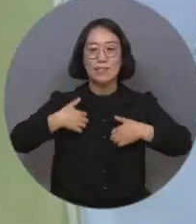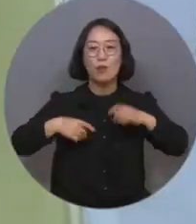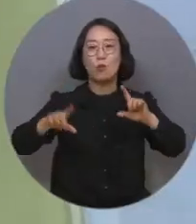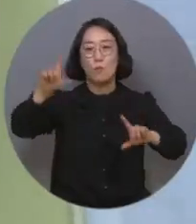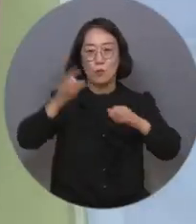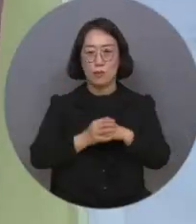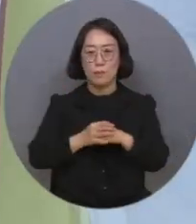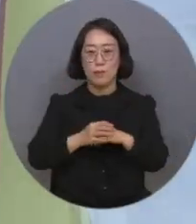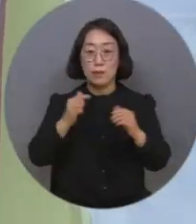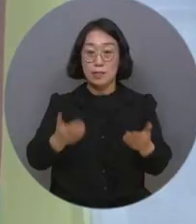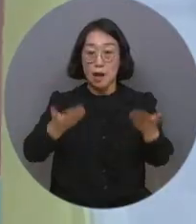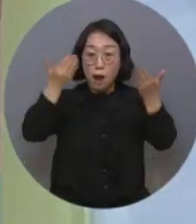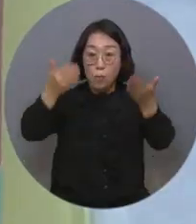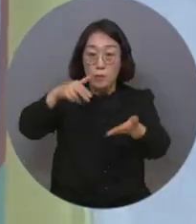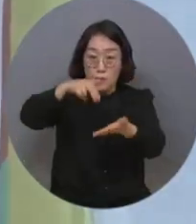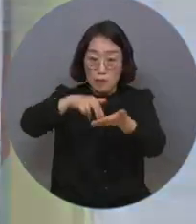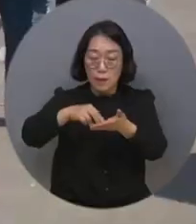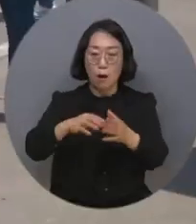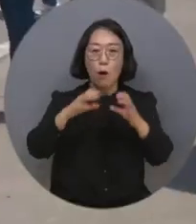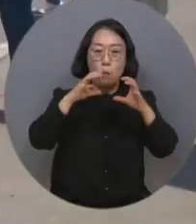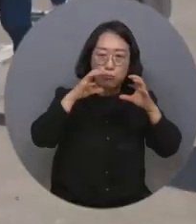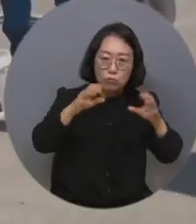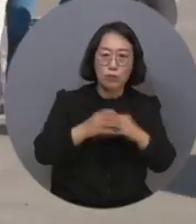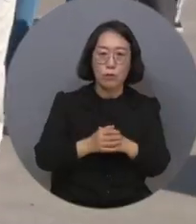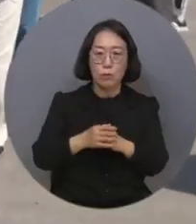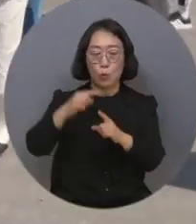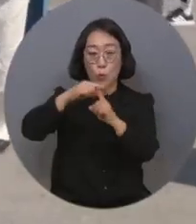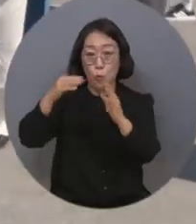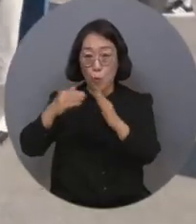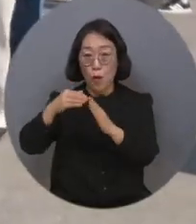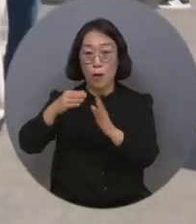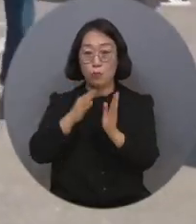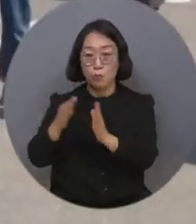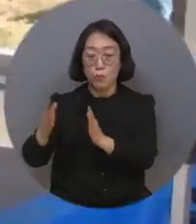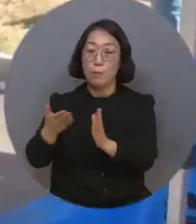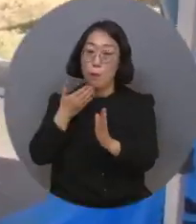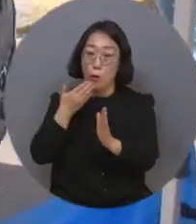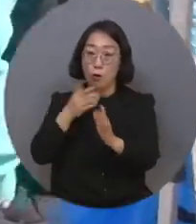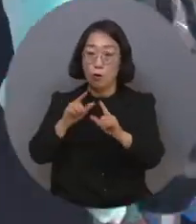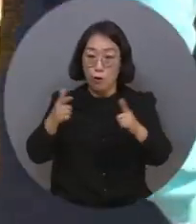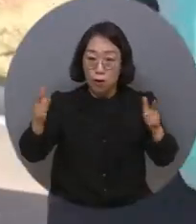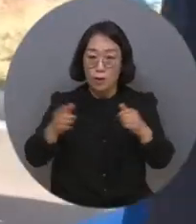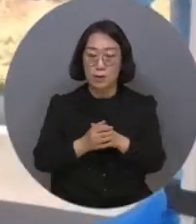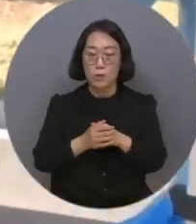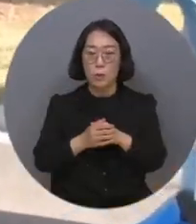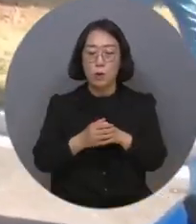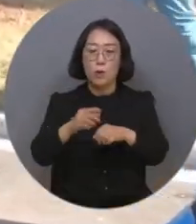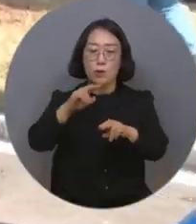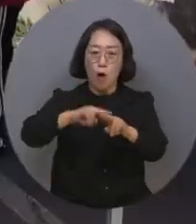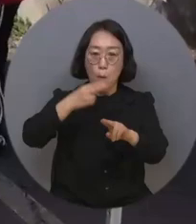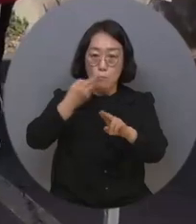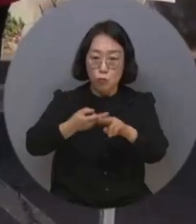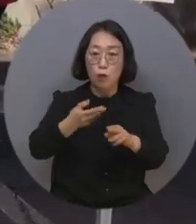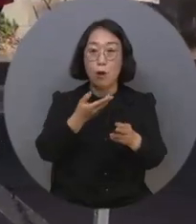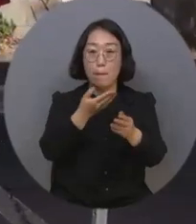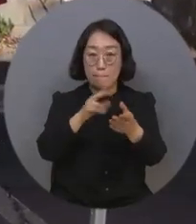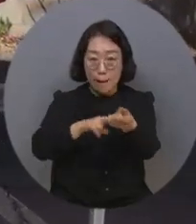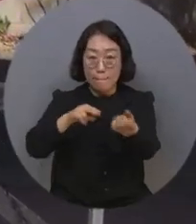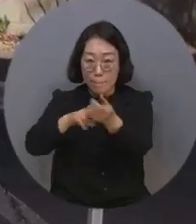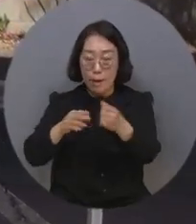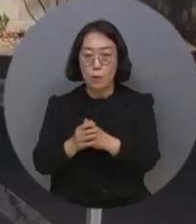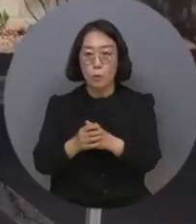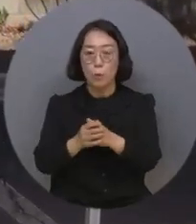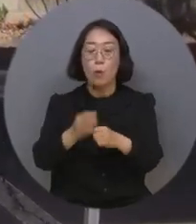의정부 자원봉사센터의 풍선아트, 지역교회에서 준비한 만남 먹거리, 지역 특산품 판매, 장애인 보호